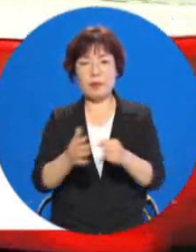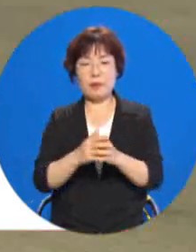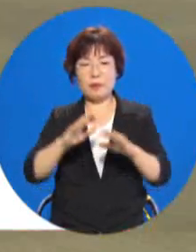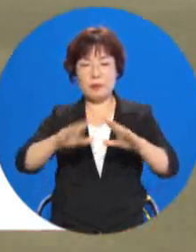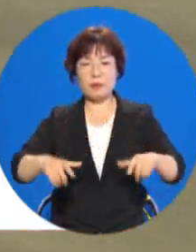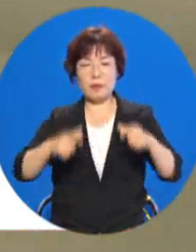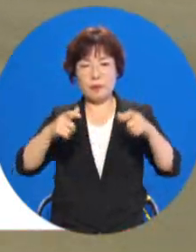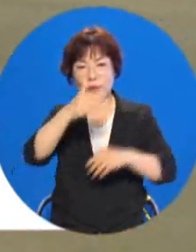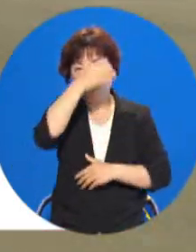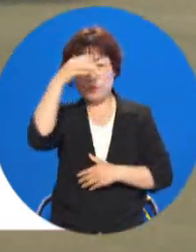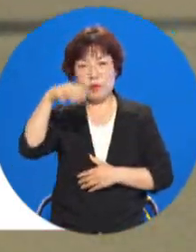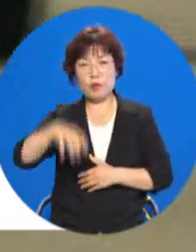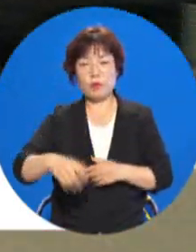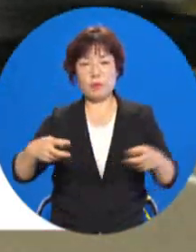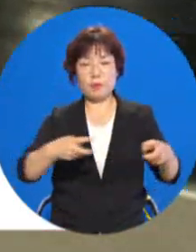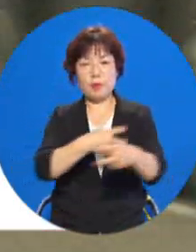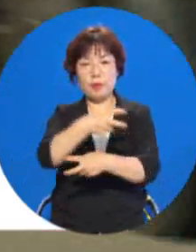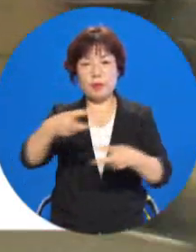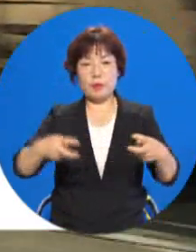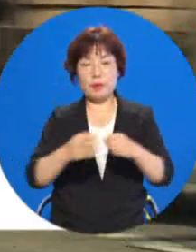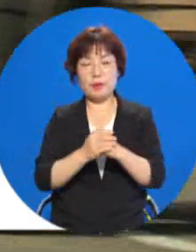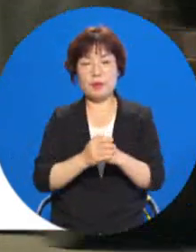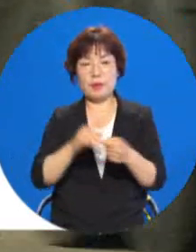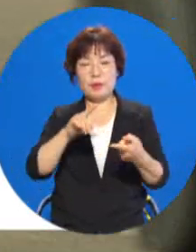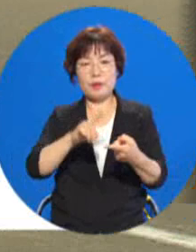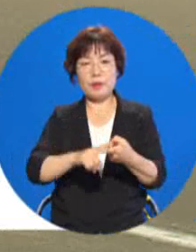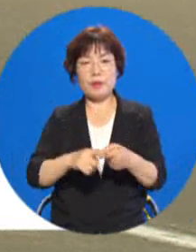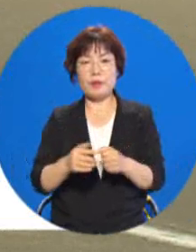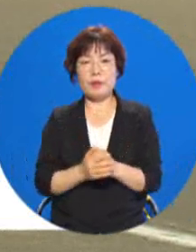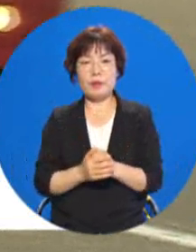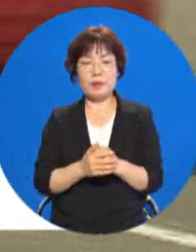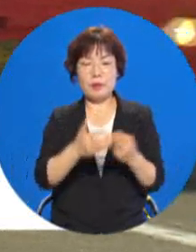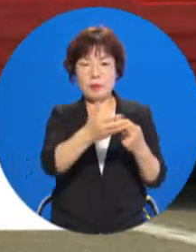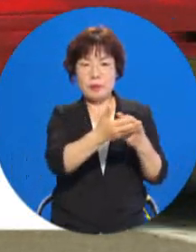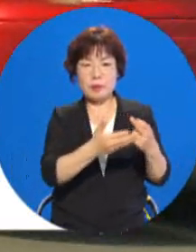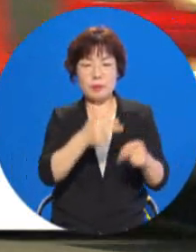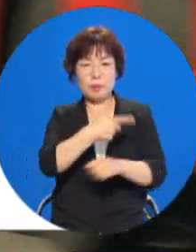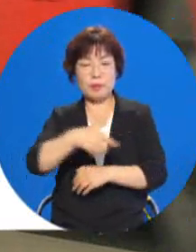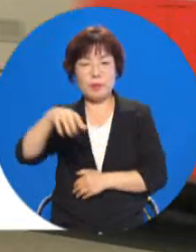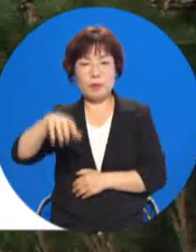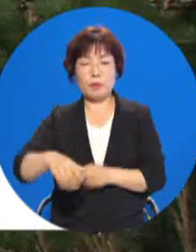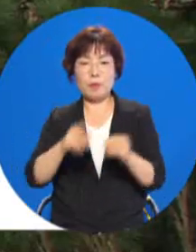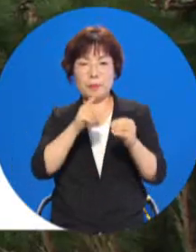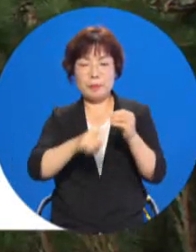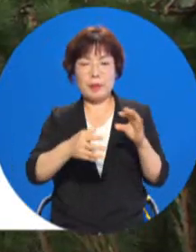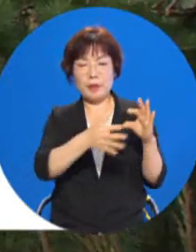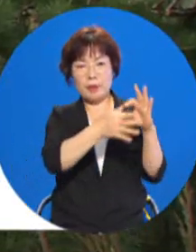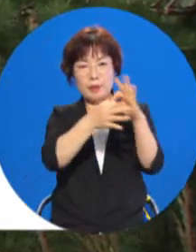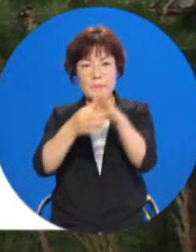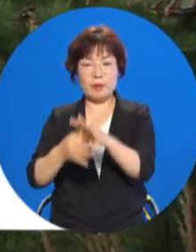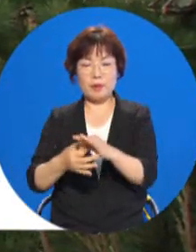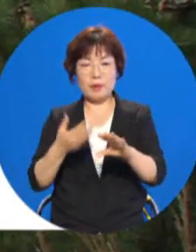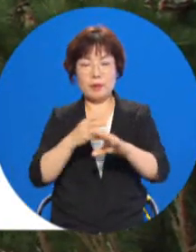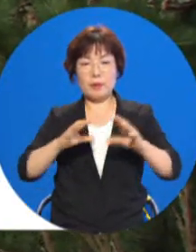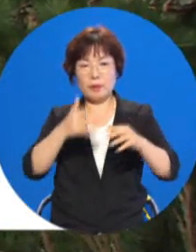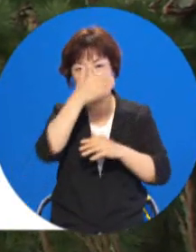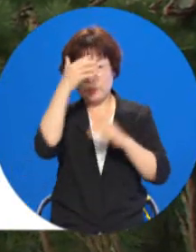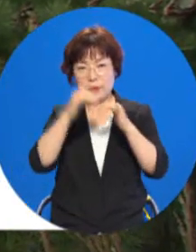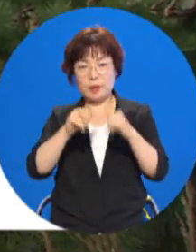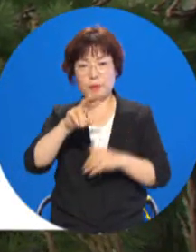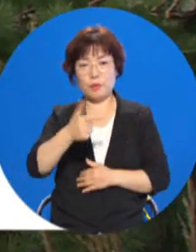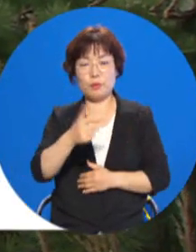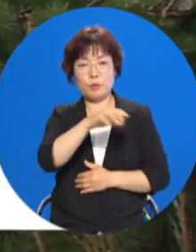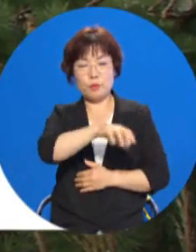전남 관광지 광역순환버스 남도 한바퀴를 섬과 해수욕장, 사찰 등을 연계한 외국인 대상